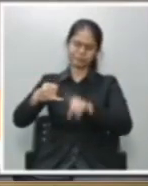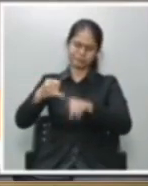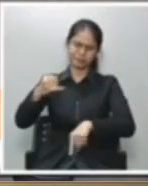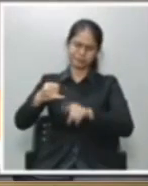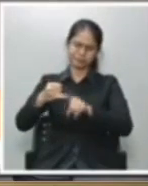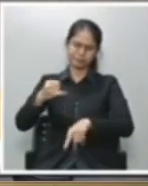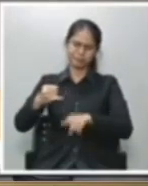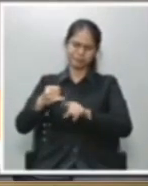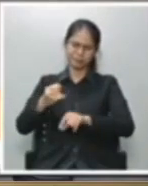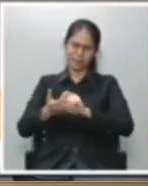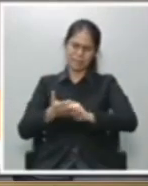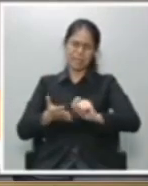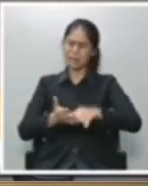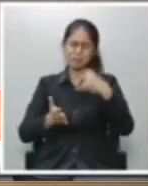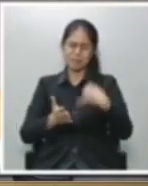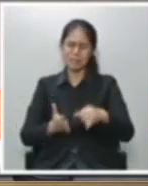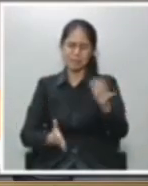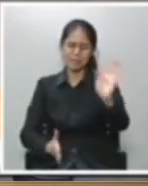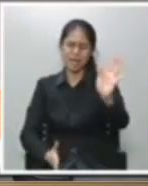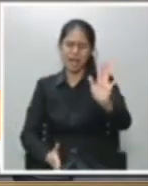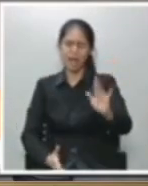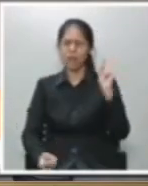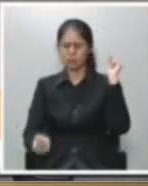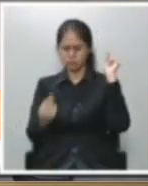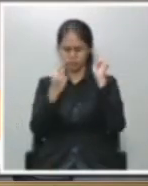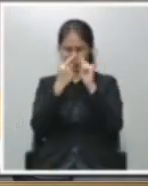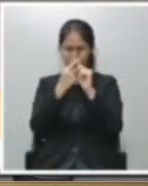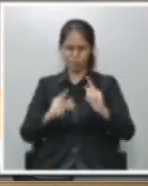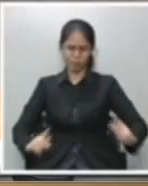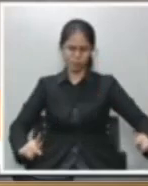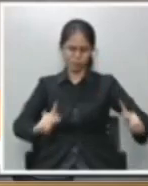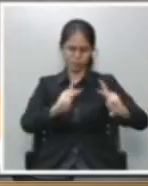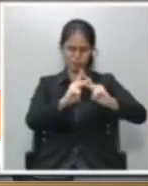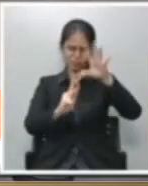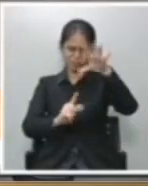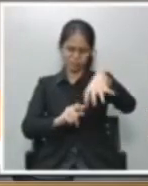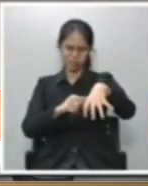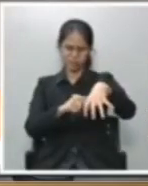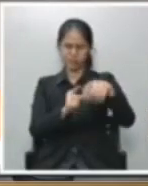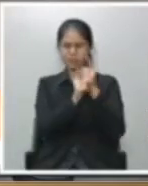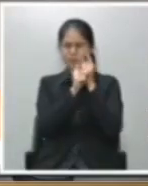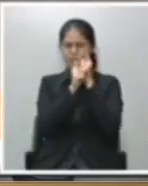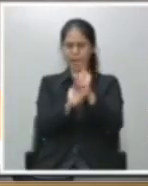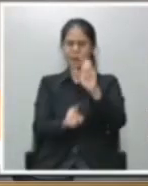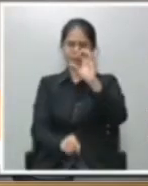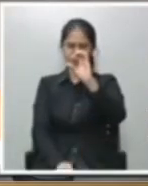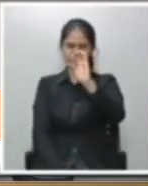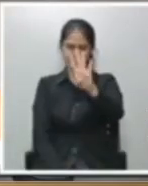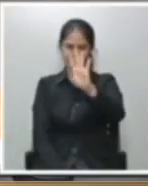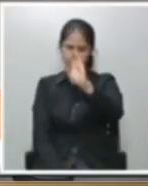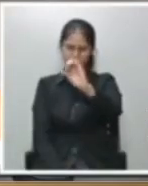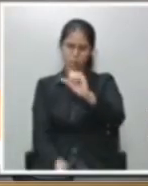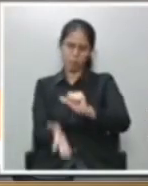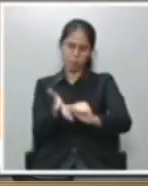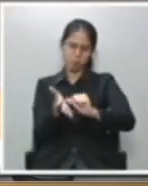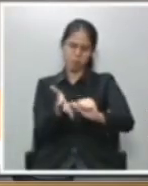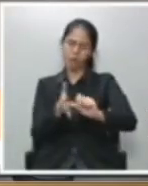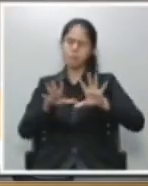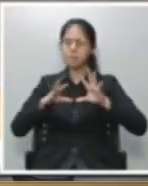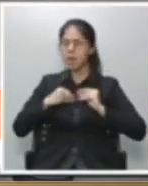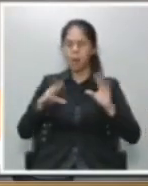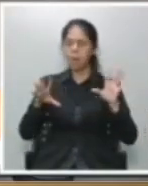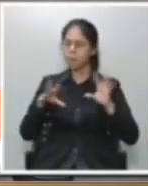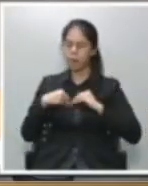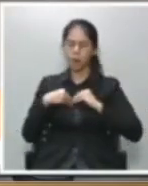รัฐธรรมนูญเขียนผิดเพราะองค์กรที่เสพอำนาจตามรัฐธรรมนูญปี40น่ะไม่ยอมแก้ไขไม่ยอมทำตามรัฐ